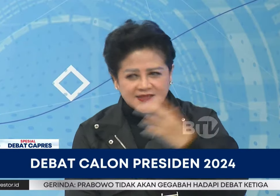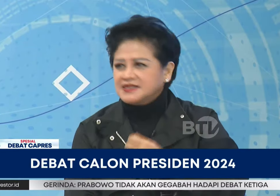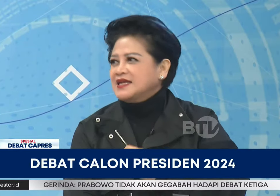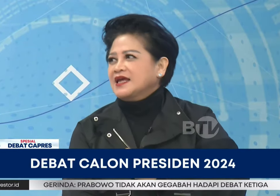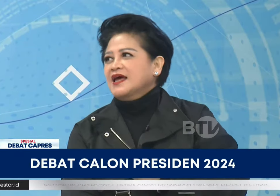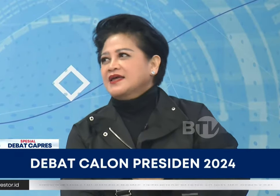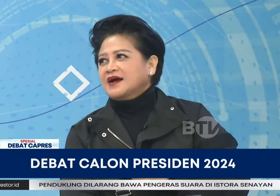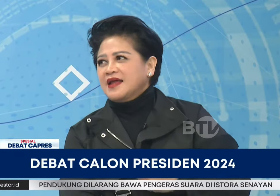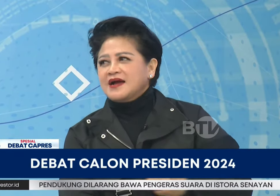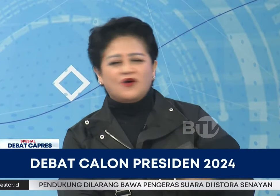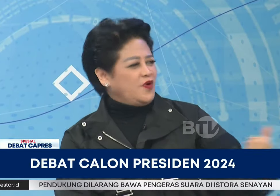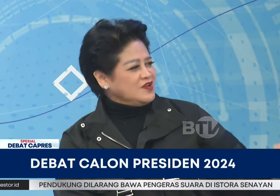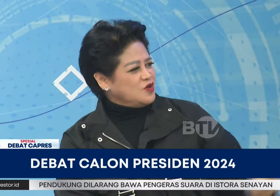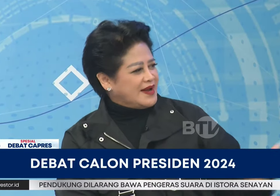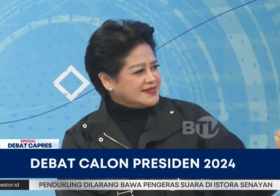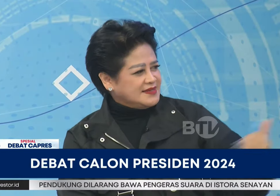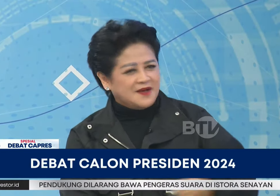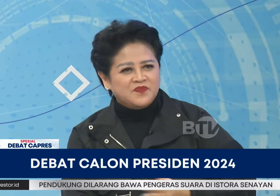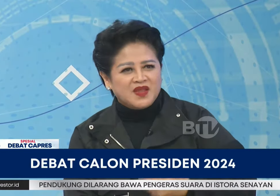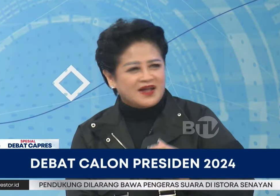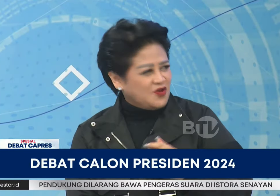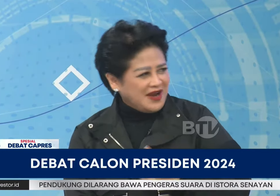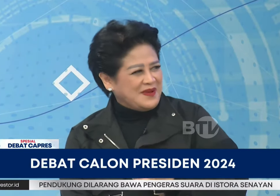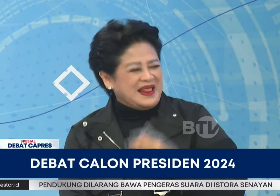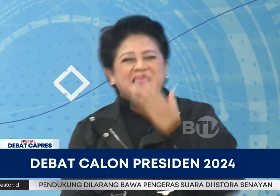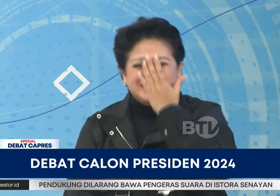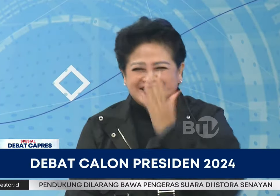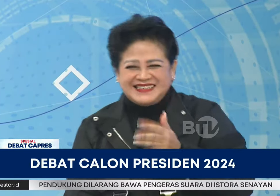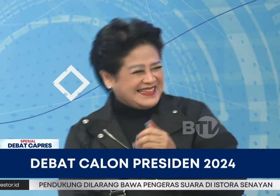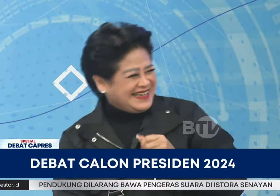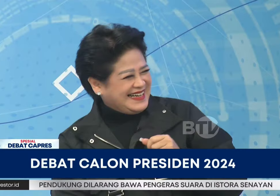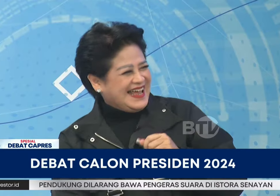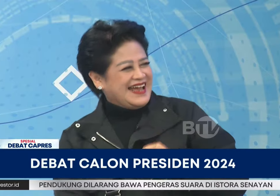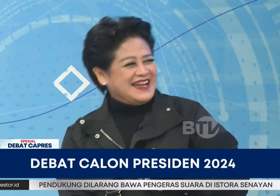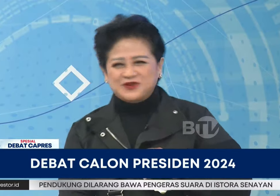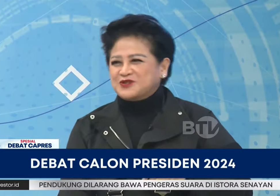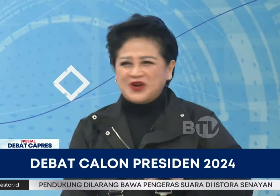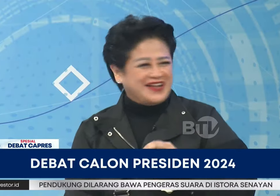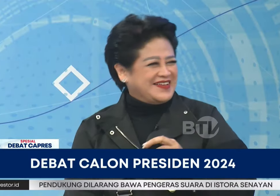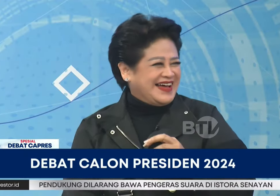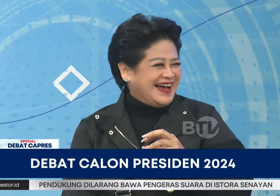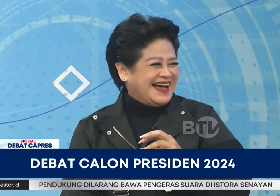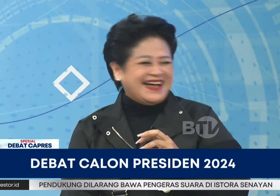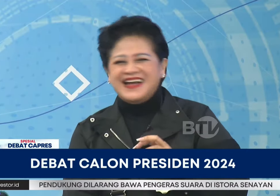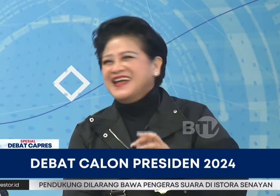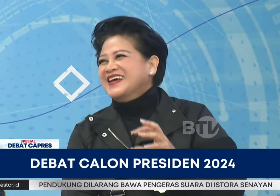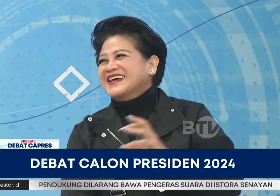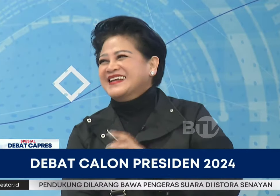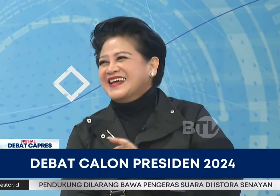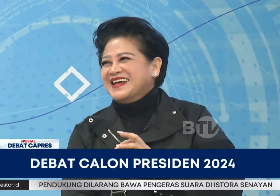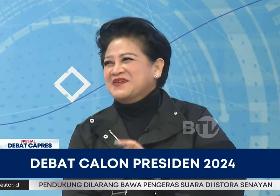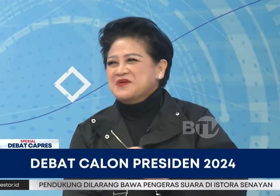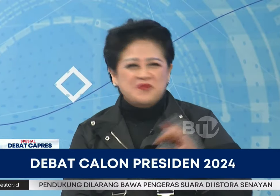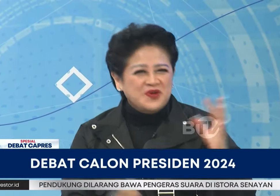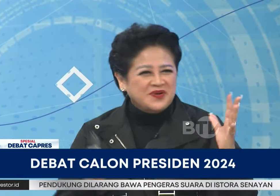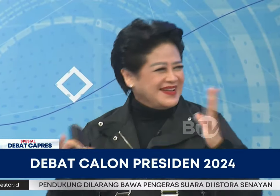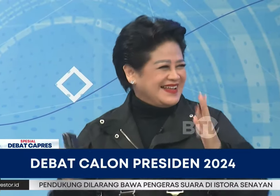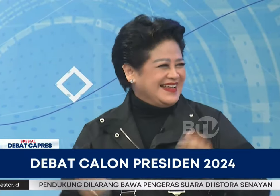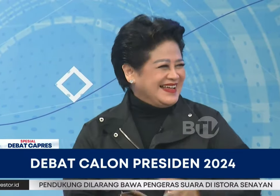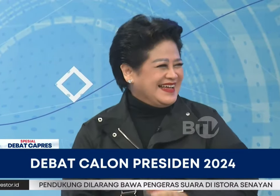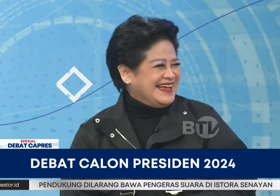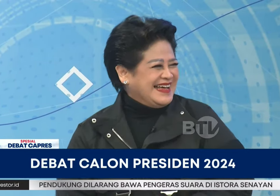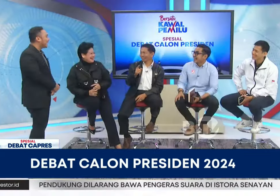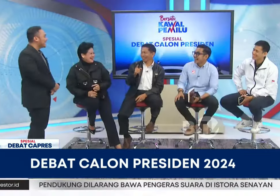Ganjar yang sangat di sini ya kan yang enggak ngobrol kan cuma Pak Anis saja Pak Anis penuh rahasia